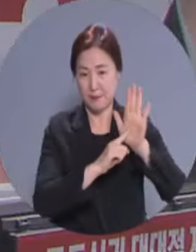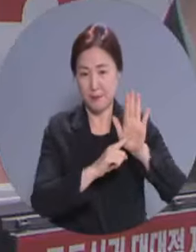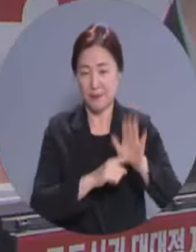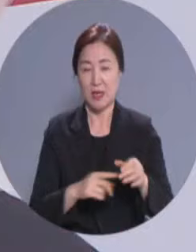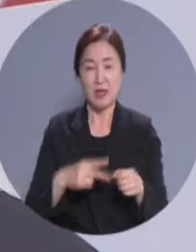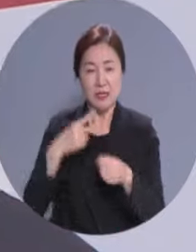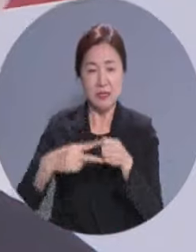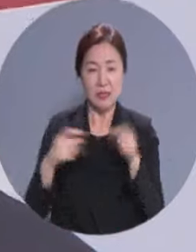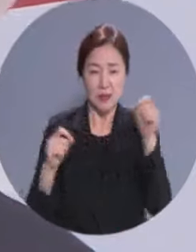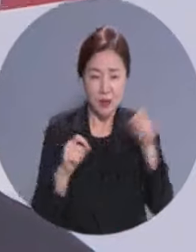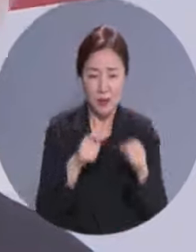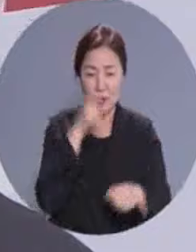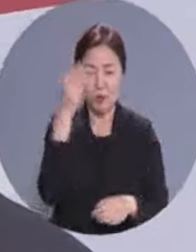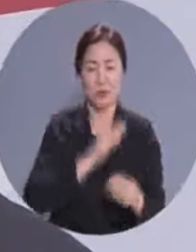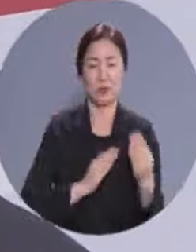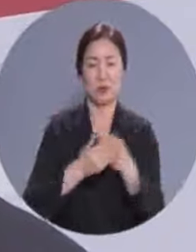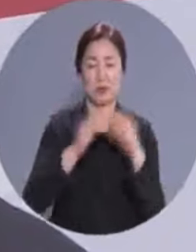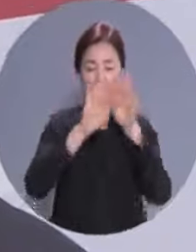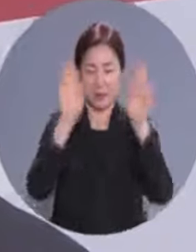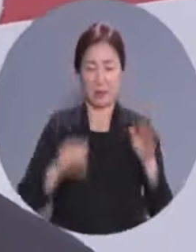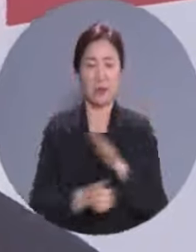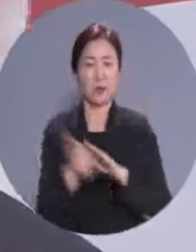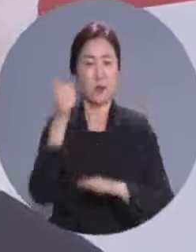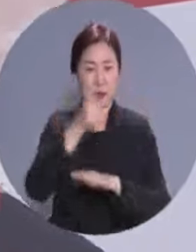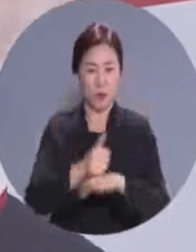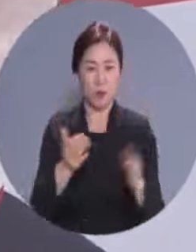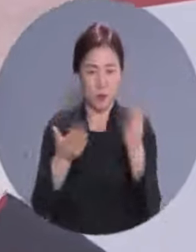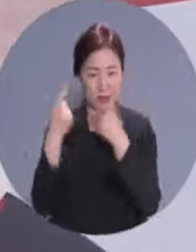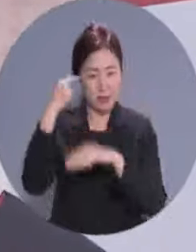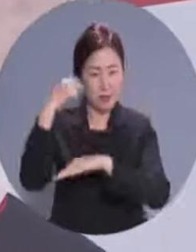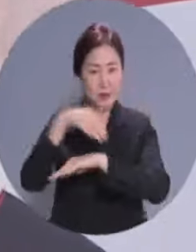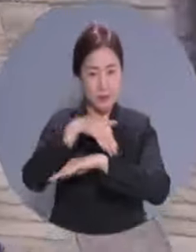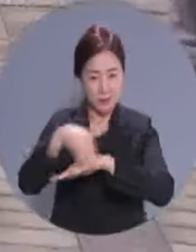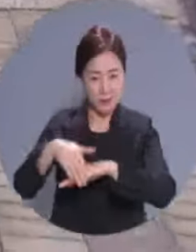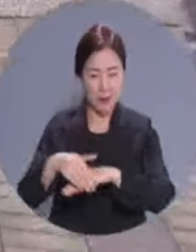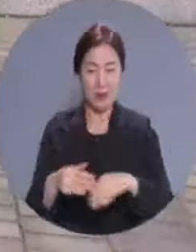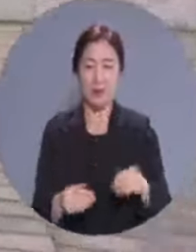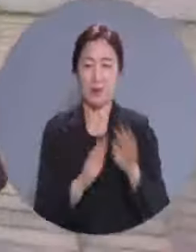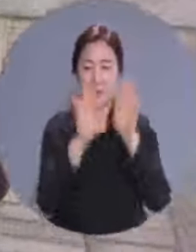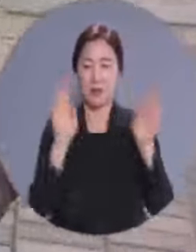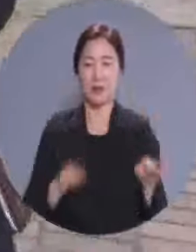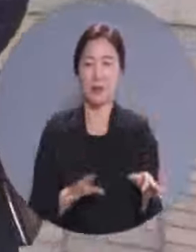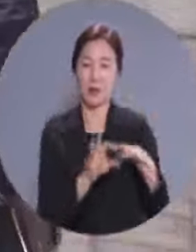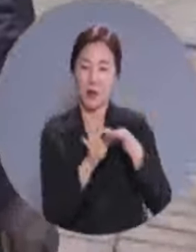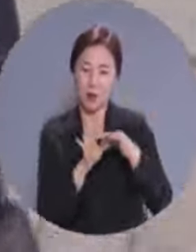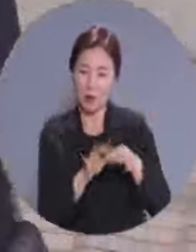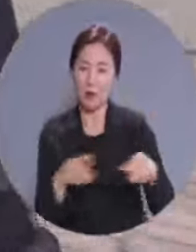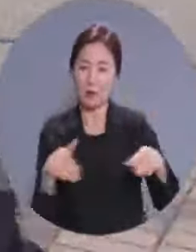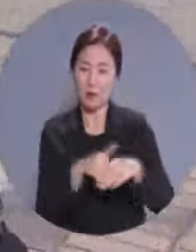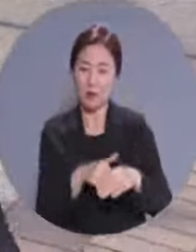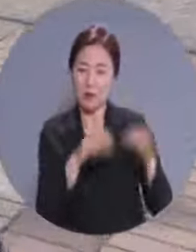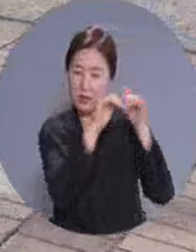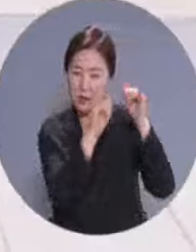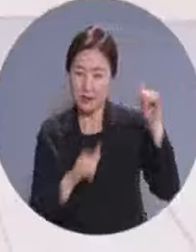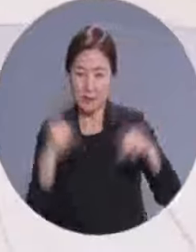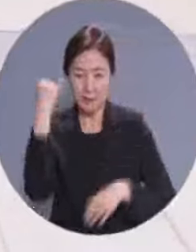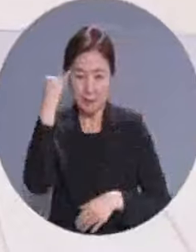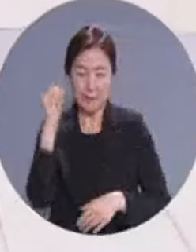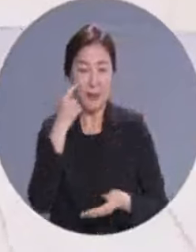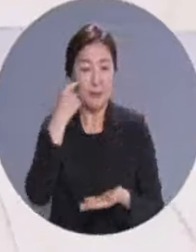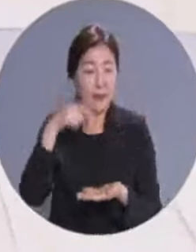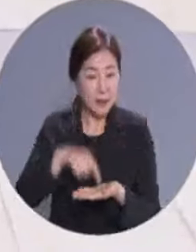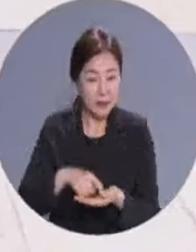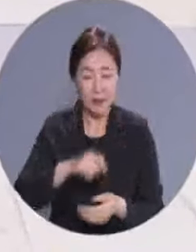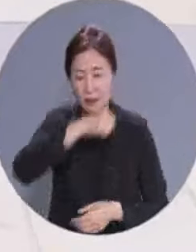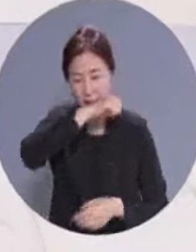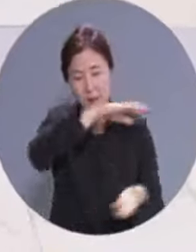다가온 여수세계 선박람회의 성공 개최, 박람회와 연계할 수 있는 문화 역사 콘텐츠를 발굴하고 대규모